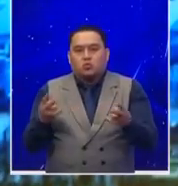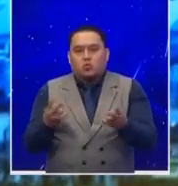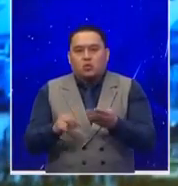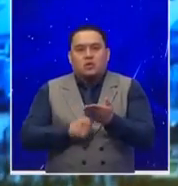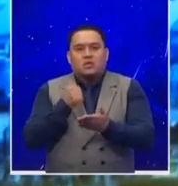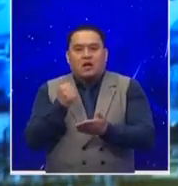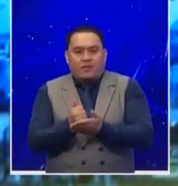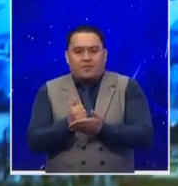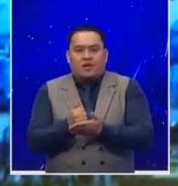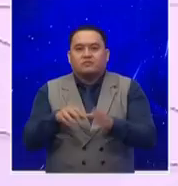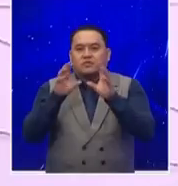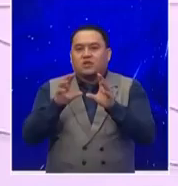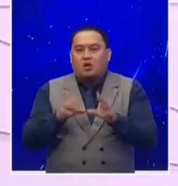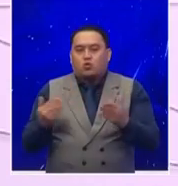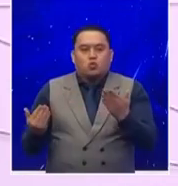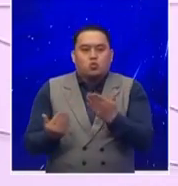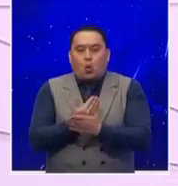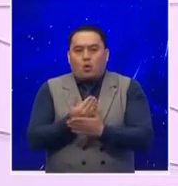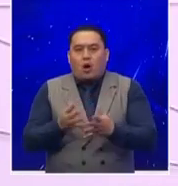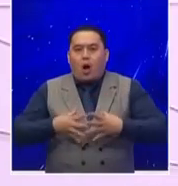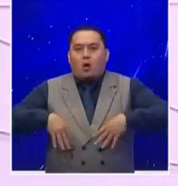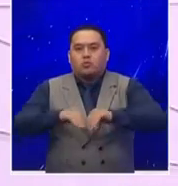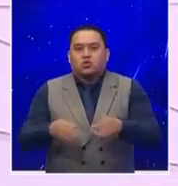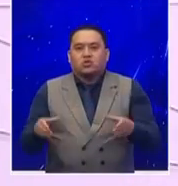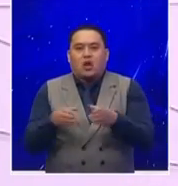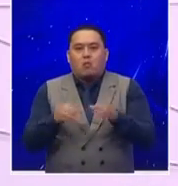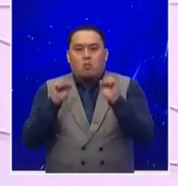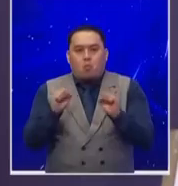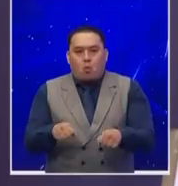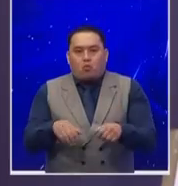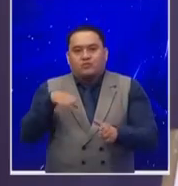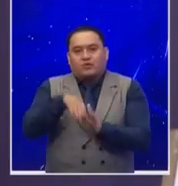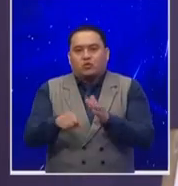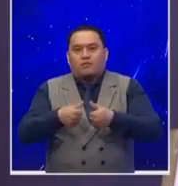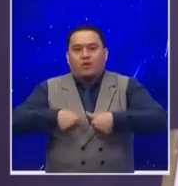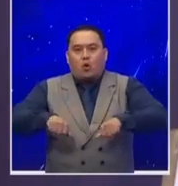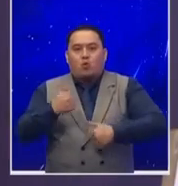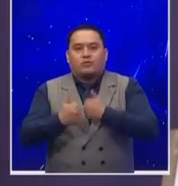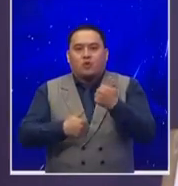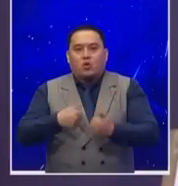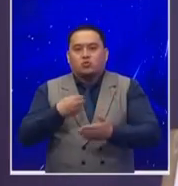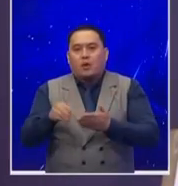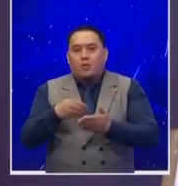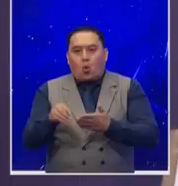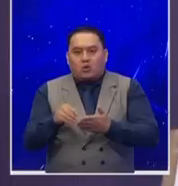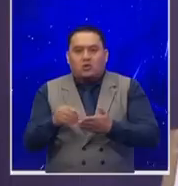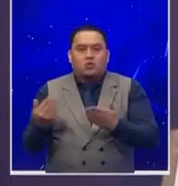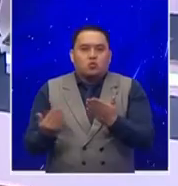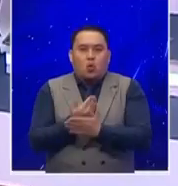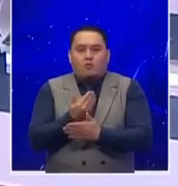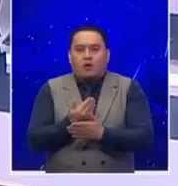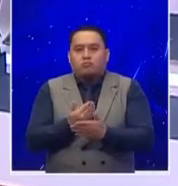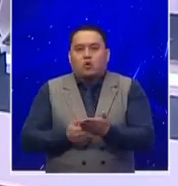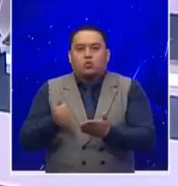из основных. В соответствии с новым законом общественные советы могут быть в составе комиссии конкурса государственных закупок. На этом